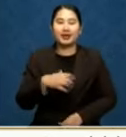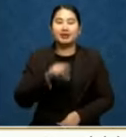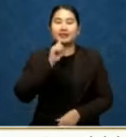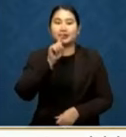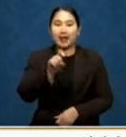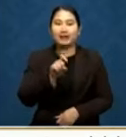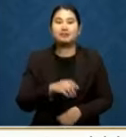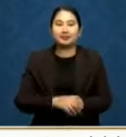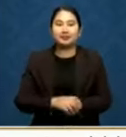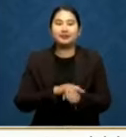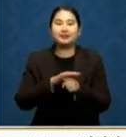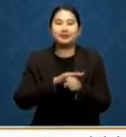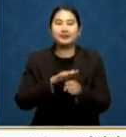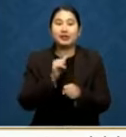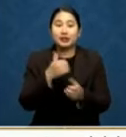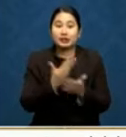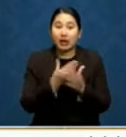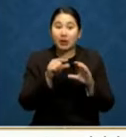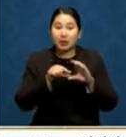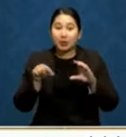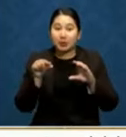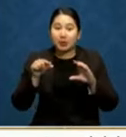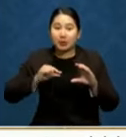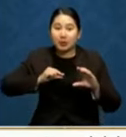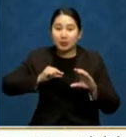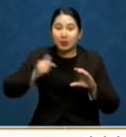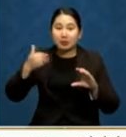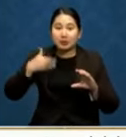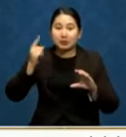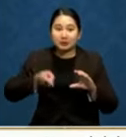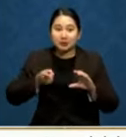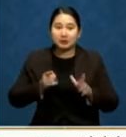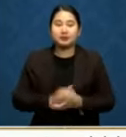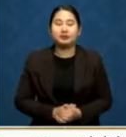ามเรื่องเบาๆมีเงินทอนจริงหรือเปล่าครับ